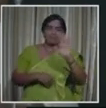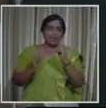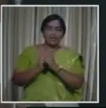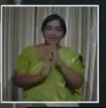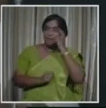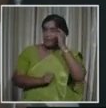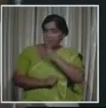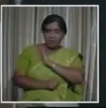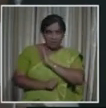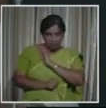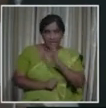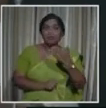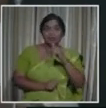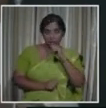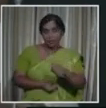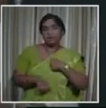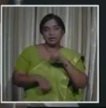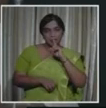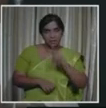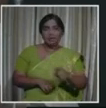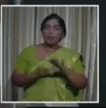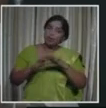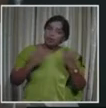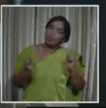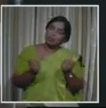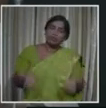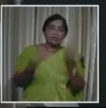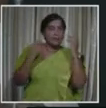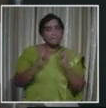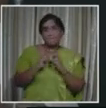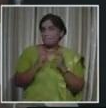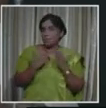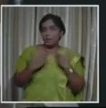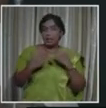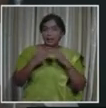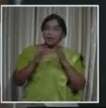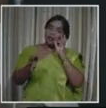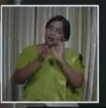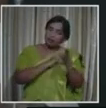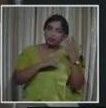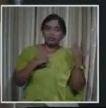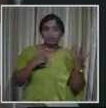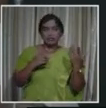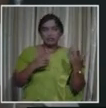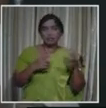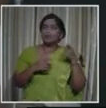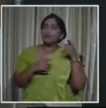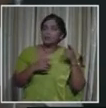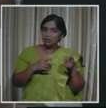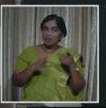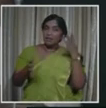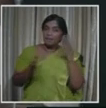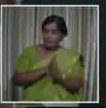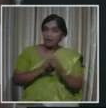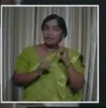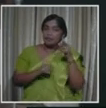බලාපොරොත්තු වෙන්නේ නැහැ කියනක අපි මේ වෙලාවේ කියනවා ඒකට ඕන තරම් උත්සාහ කරන්න කමක් නැහැ අපේ ගෙවල් වලට ගිනි තියන්න ඇවිල්ලා එතුමන්ලා වැරදිලාගෙන තියෙන